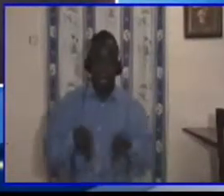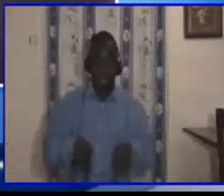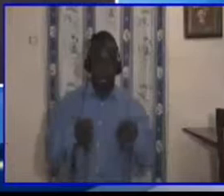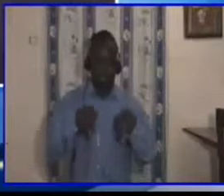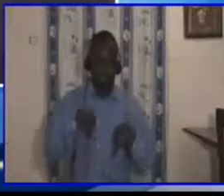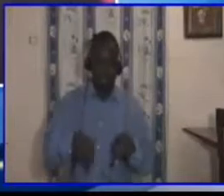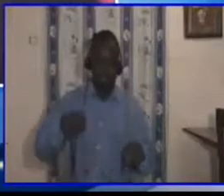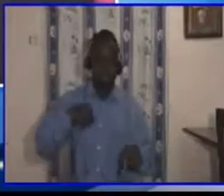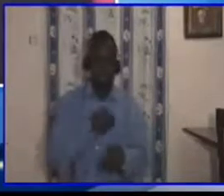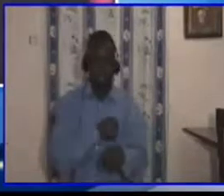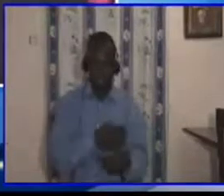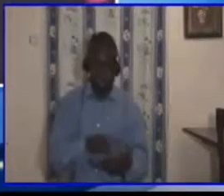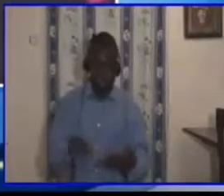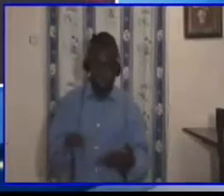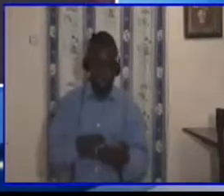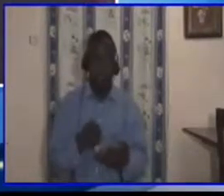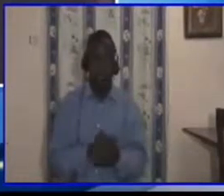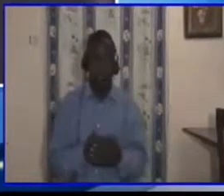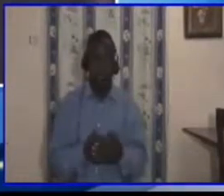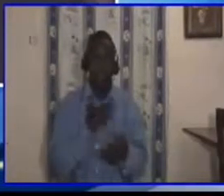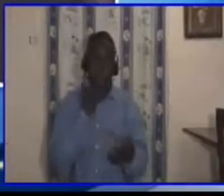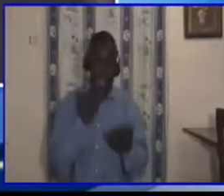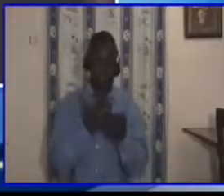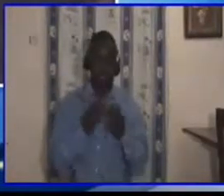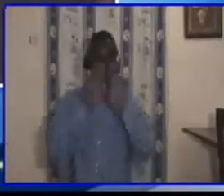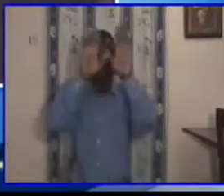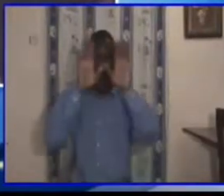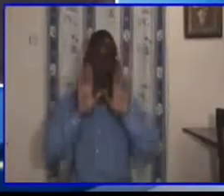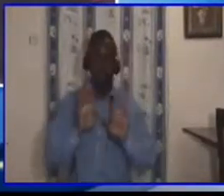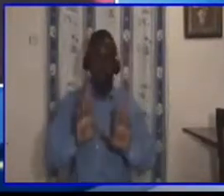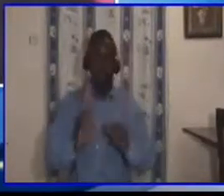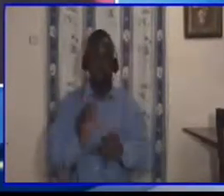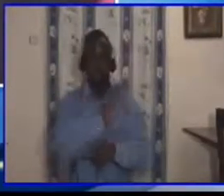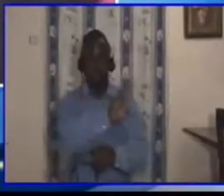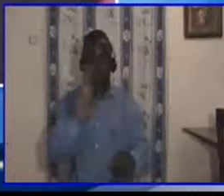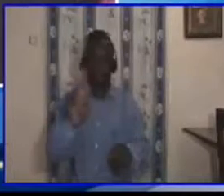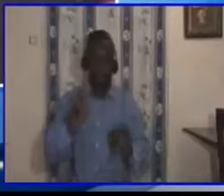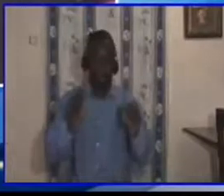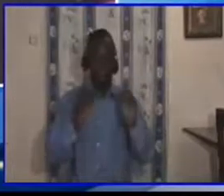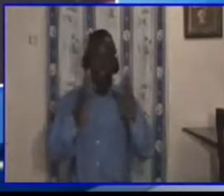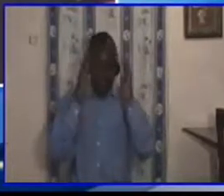ascoltate attentamente per favore ascoltate attentamente